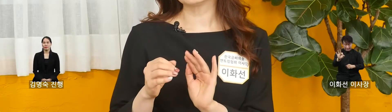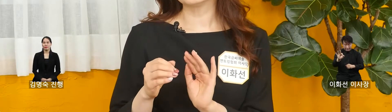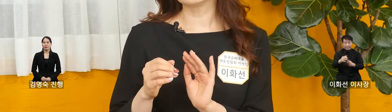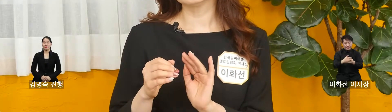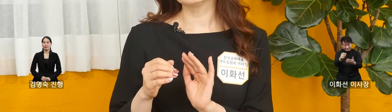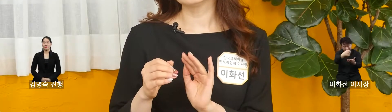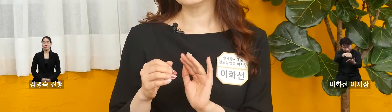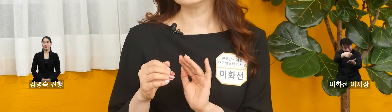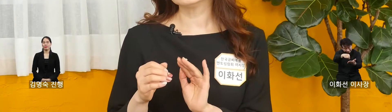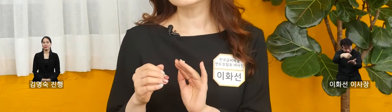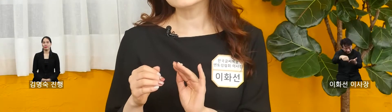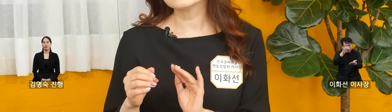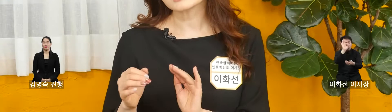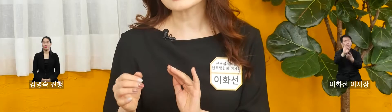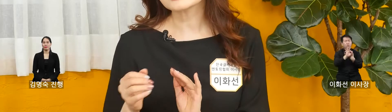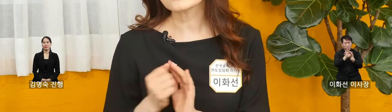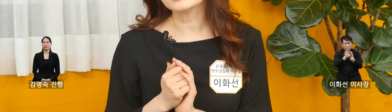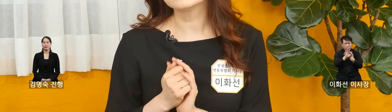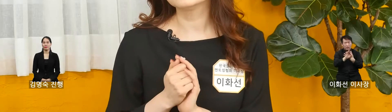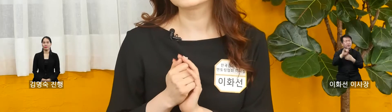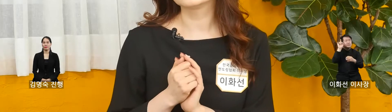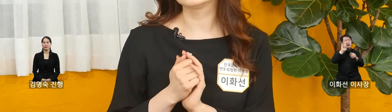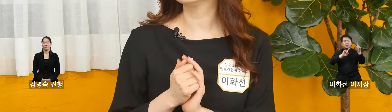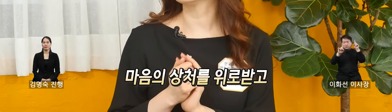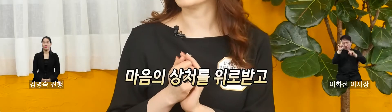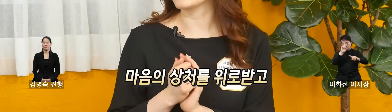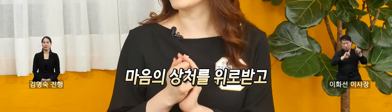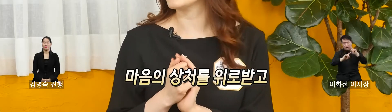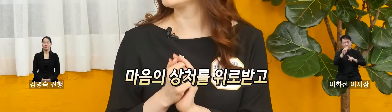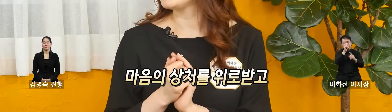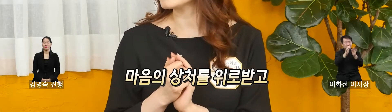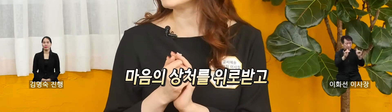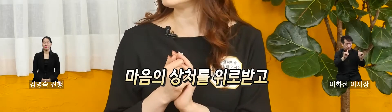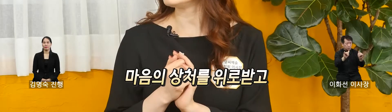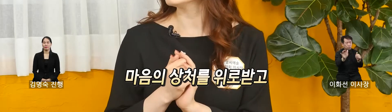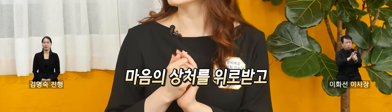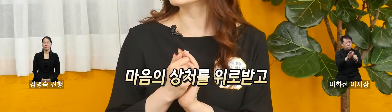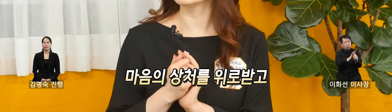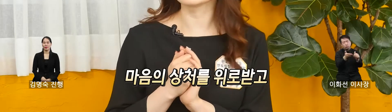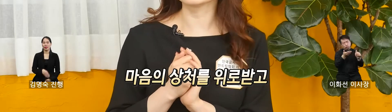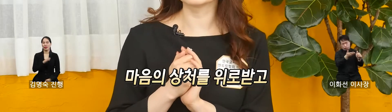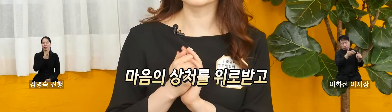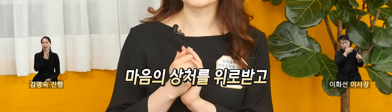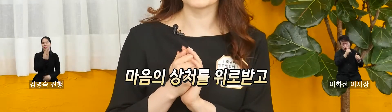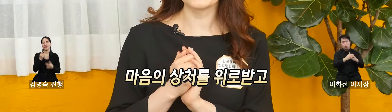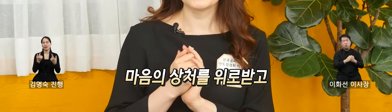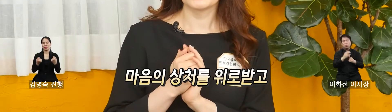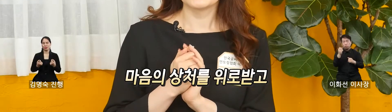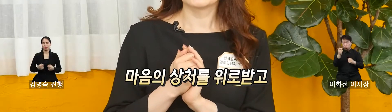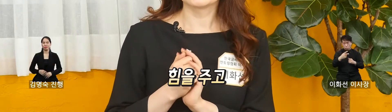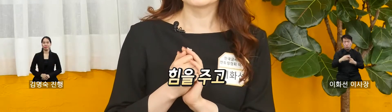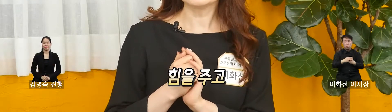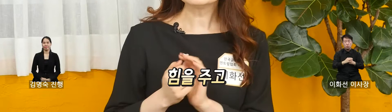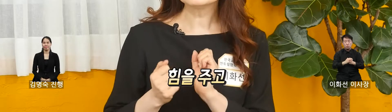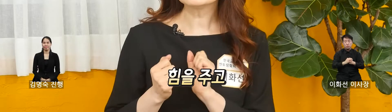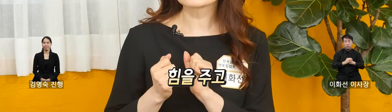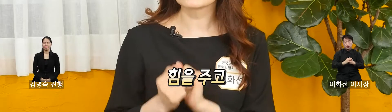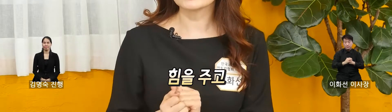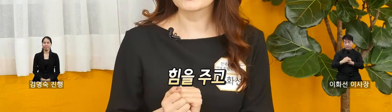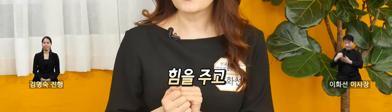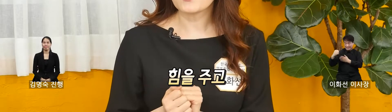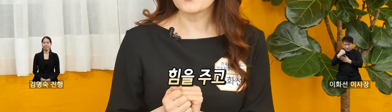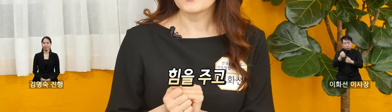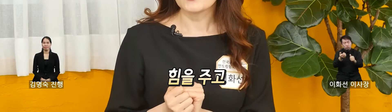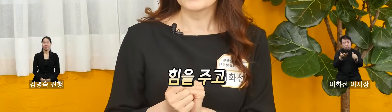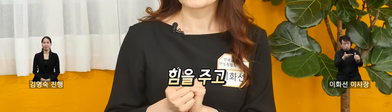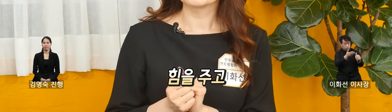글씨를 쓰다 보면은 때로는 상처가 있는 분들이 위로를 받고 네 그리고 또 힘을 줄